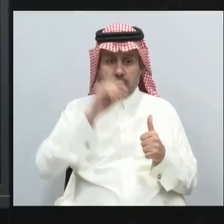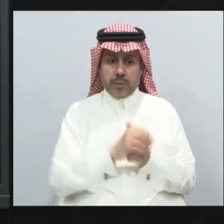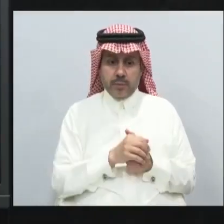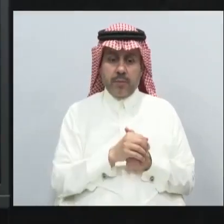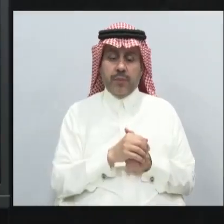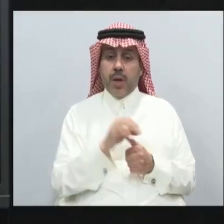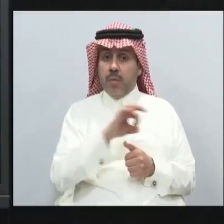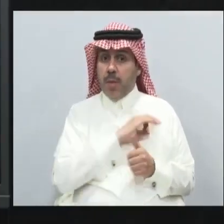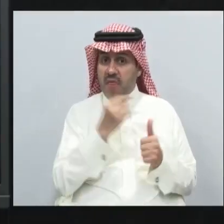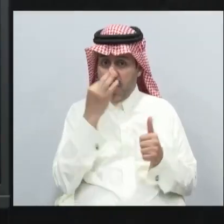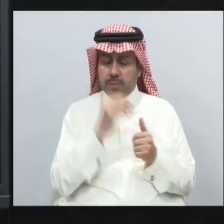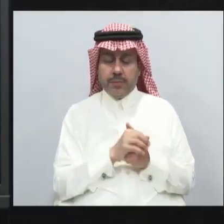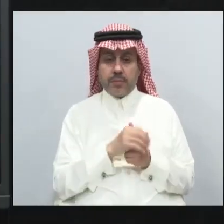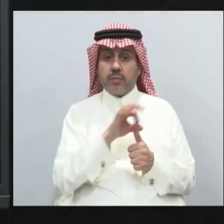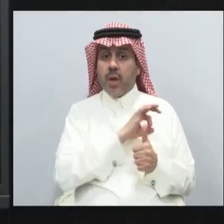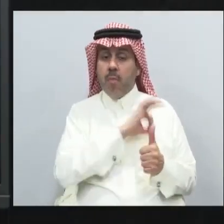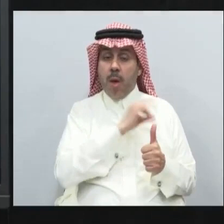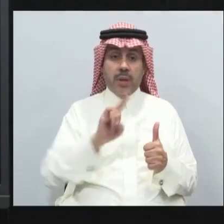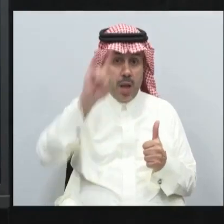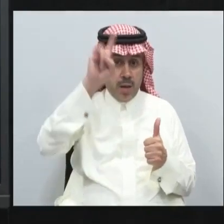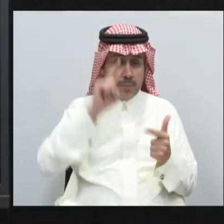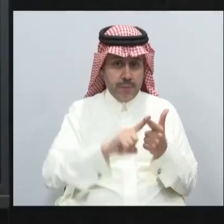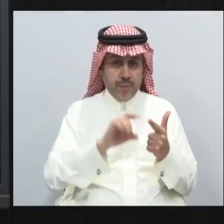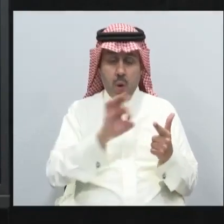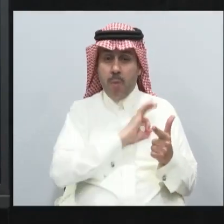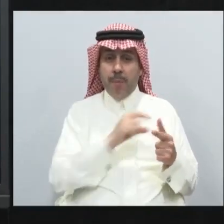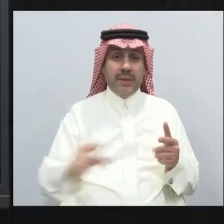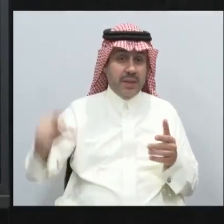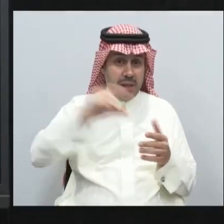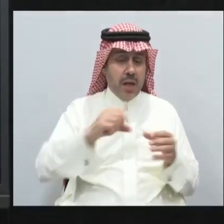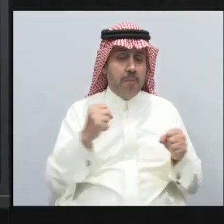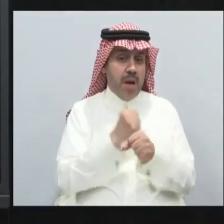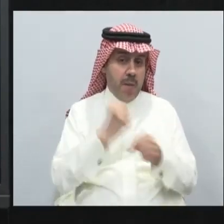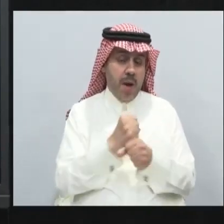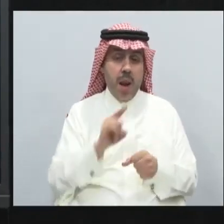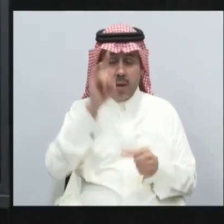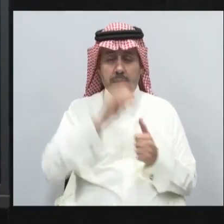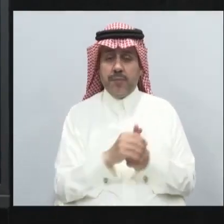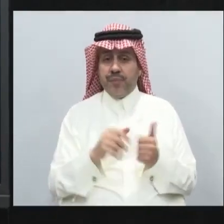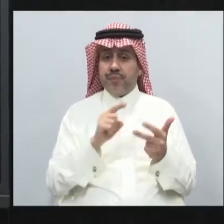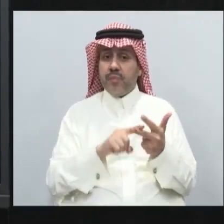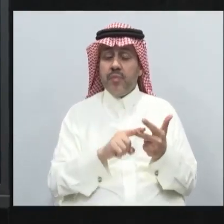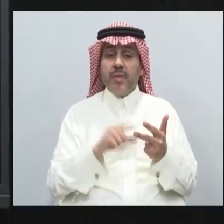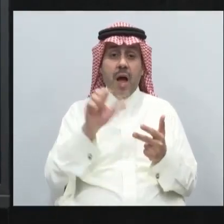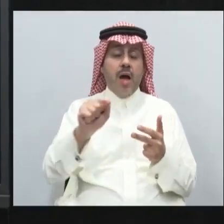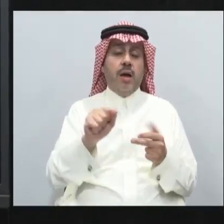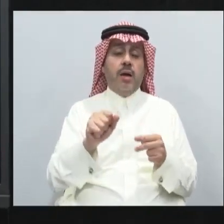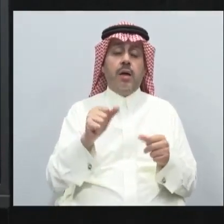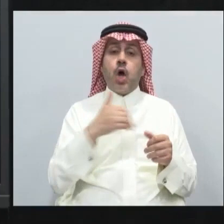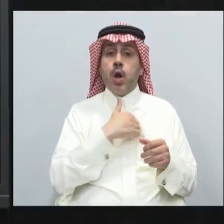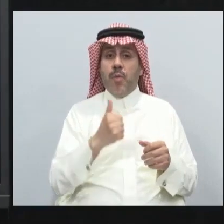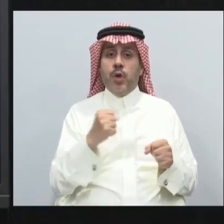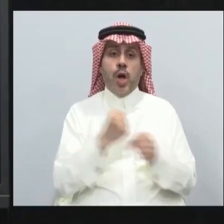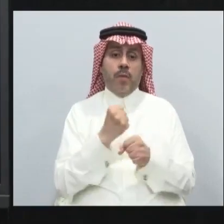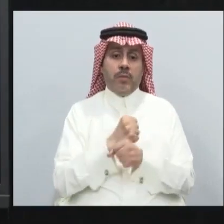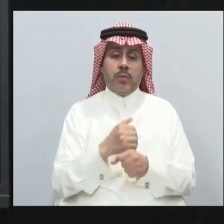على ثلاثه امور لهذه الكلمه بذاتها ومات تدل عليه من اعمال تحب الاعمال وايضا اهلها العاملون بهذه